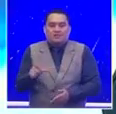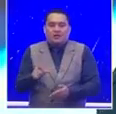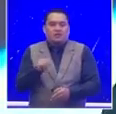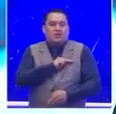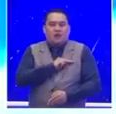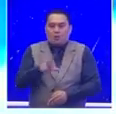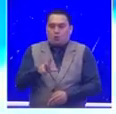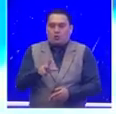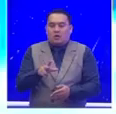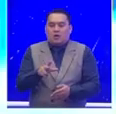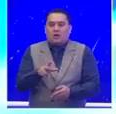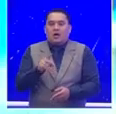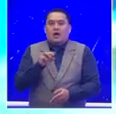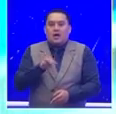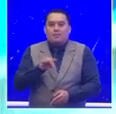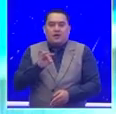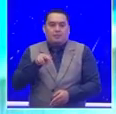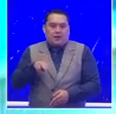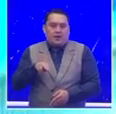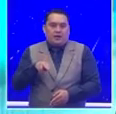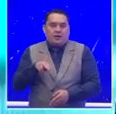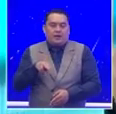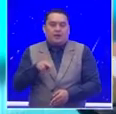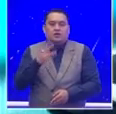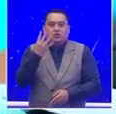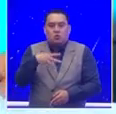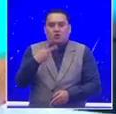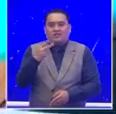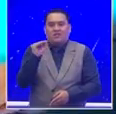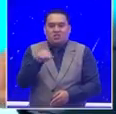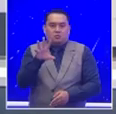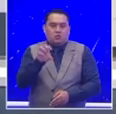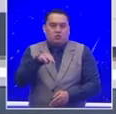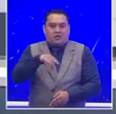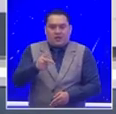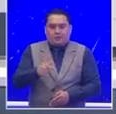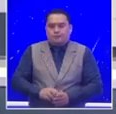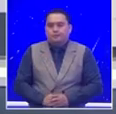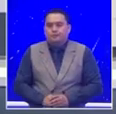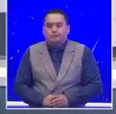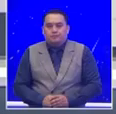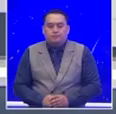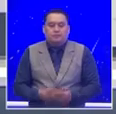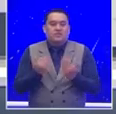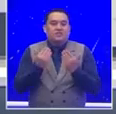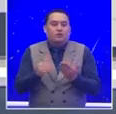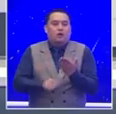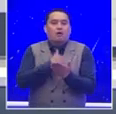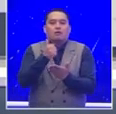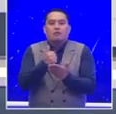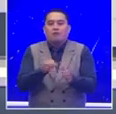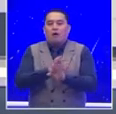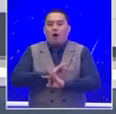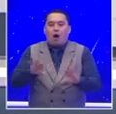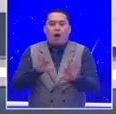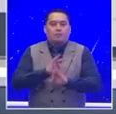то минимальный размер оплаты труда сегодня составляет 42 500 тенге. На брифинге в СЦК глава Минобороны объяснил,